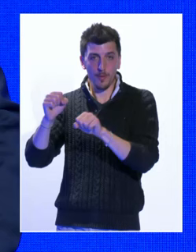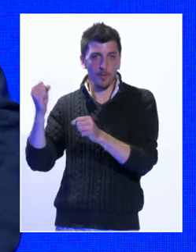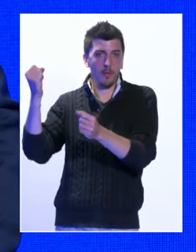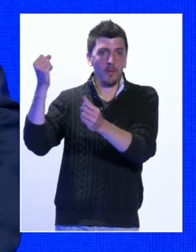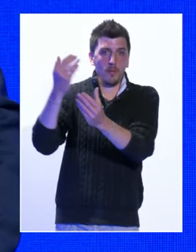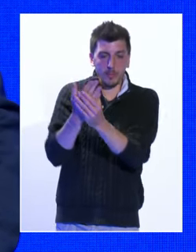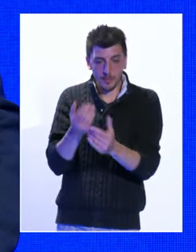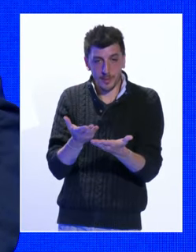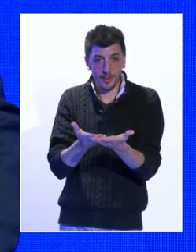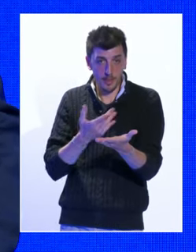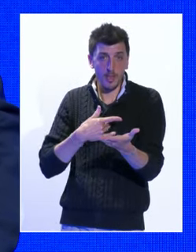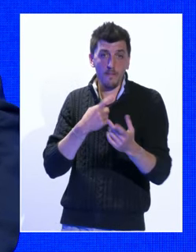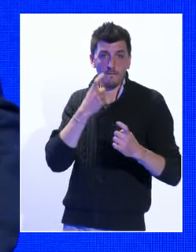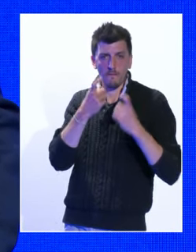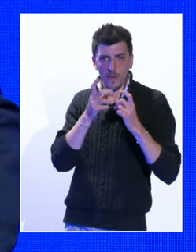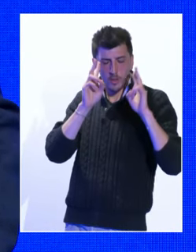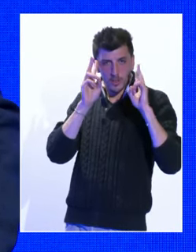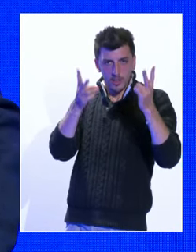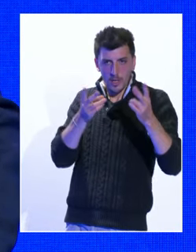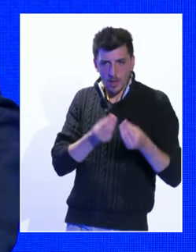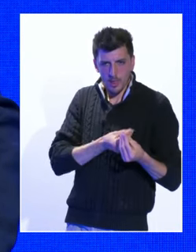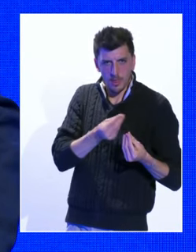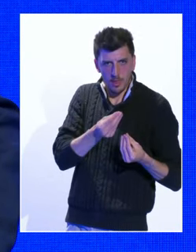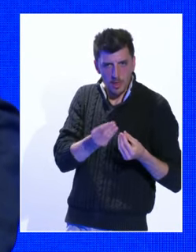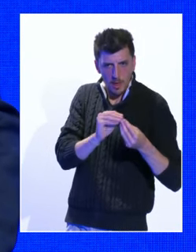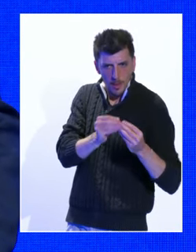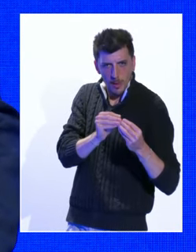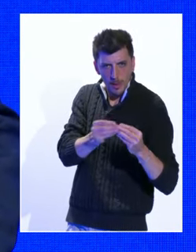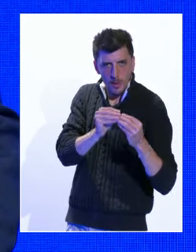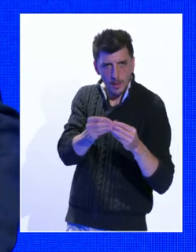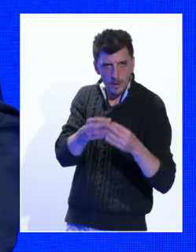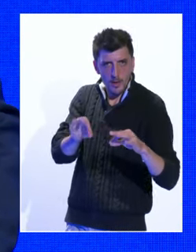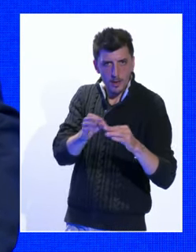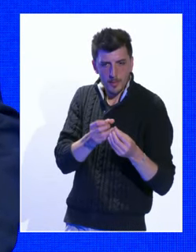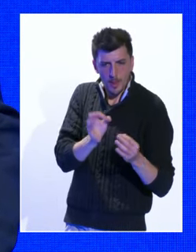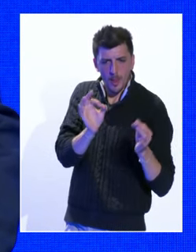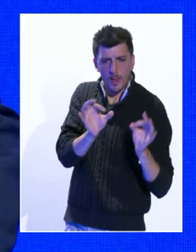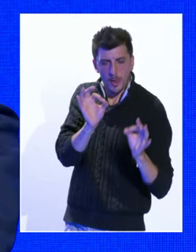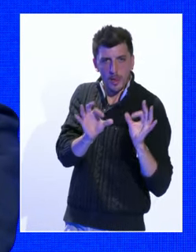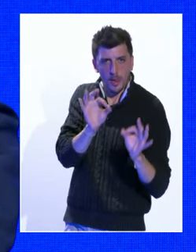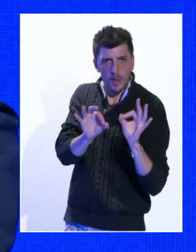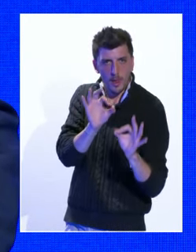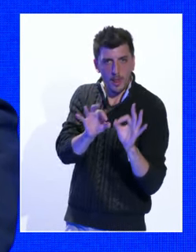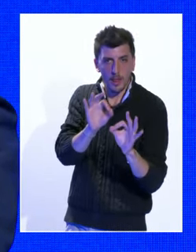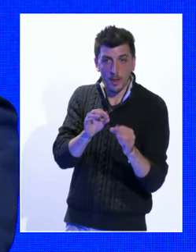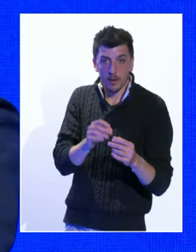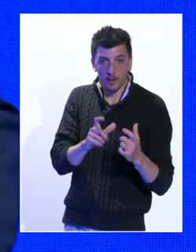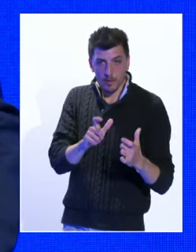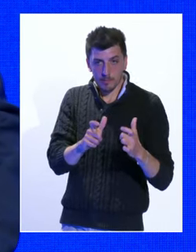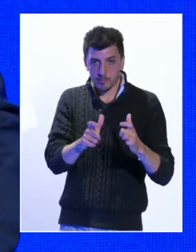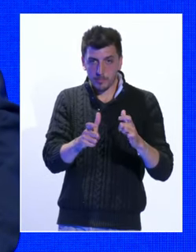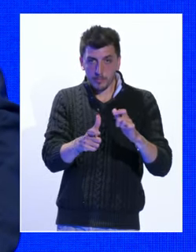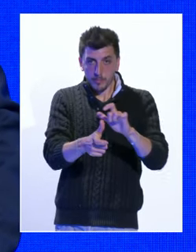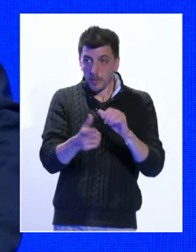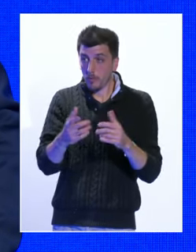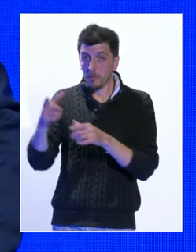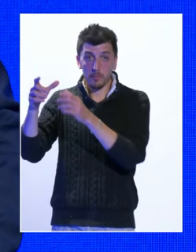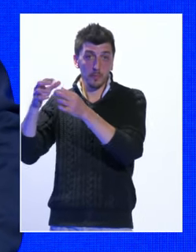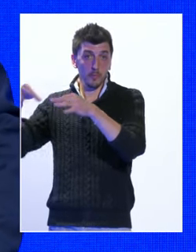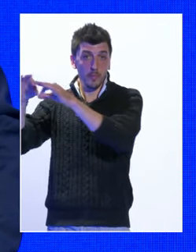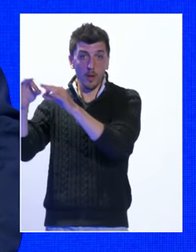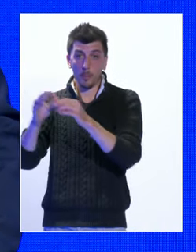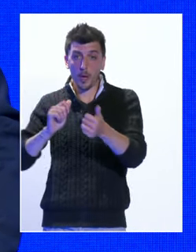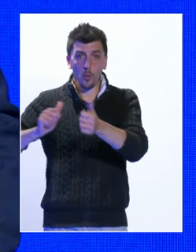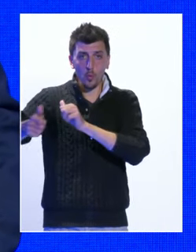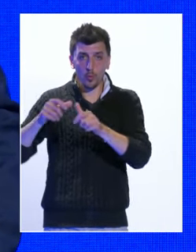violence généralisée, la déstabilisation du pays, son effondrement face aux pays concurrents, la division et